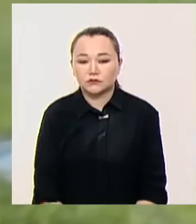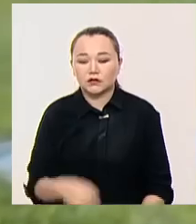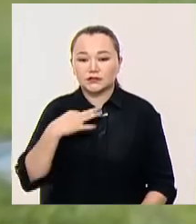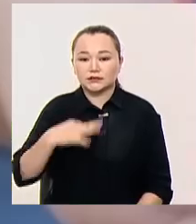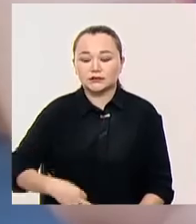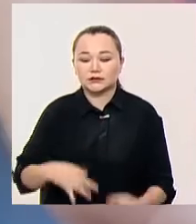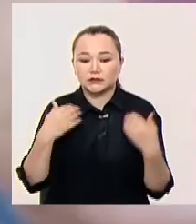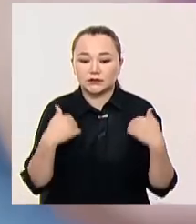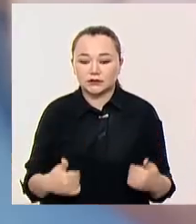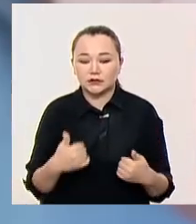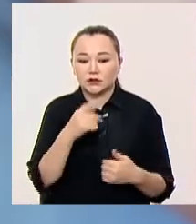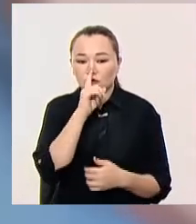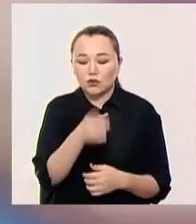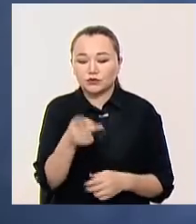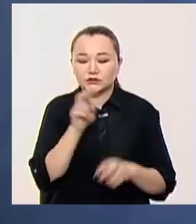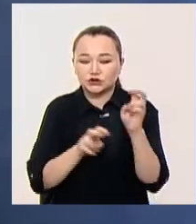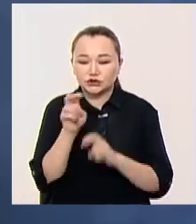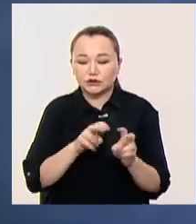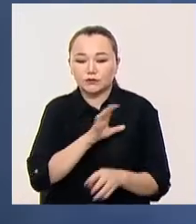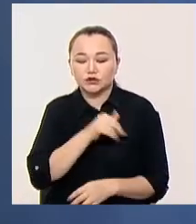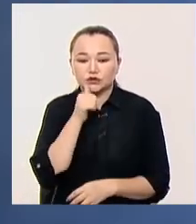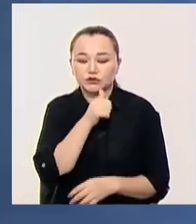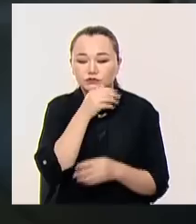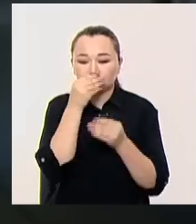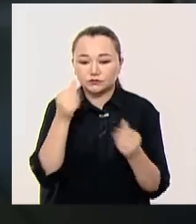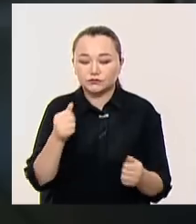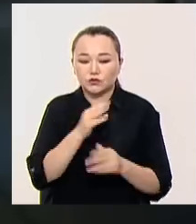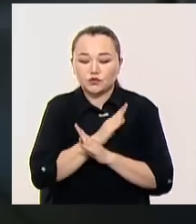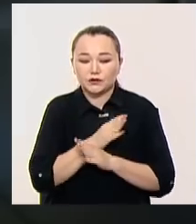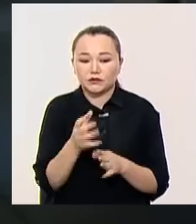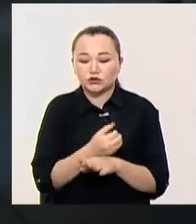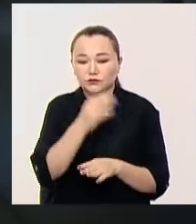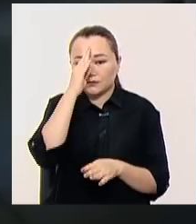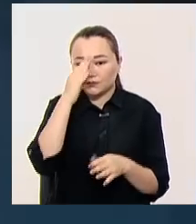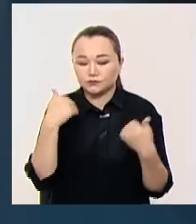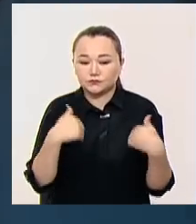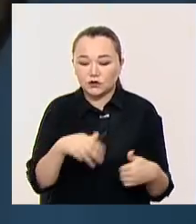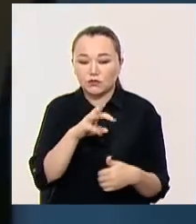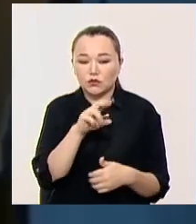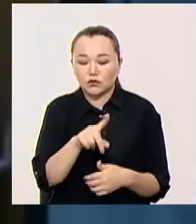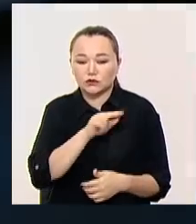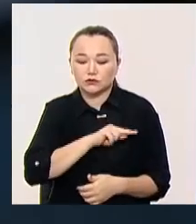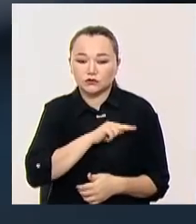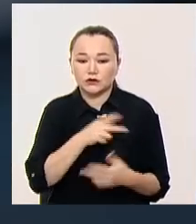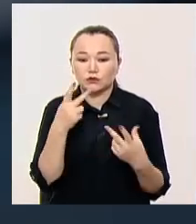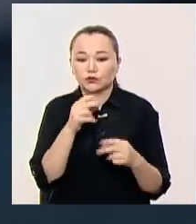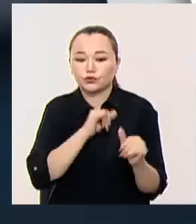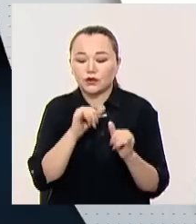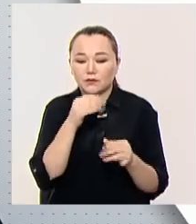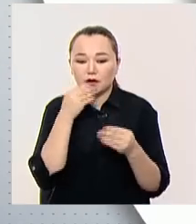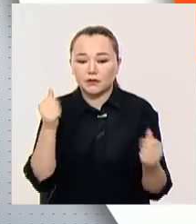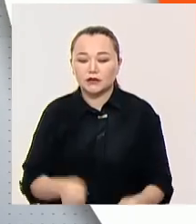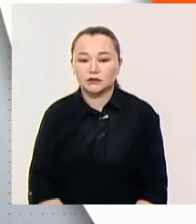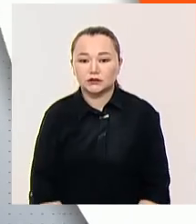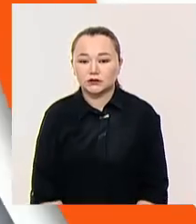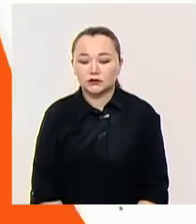Улунун мүрдөсүн 1,5 жыл издеген бе, шумбак жагдайда жоголуп өлү табылган жигиттин денесин майтхана кызматкерлери кайда жиберген?